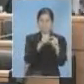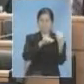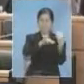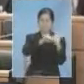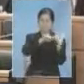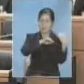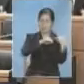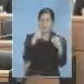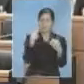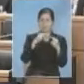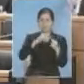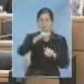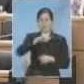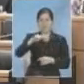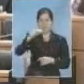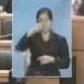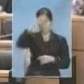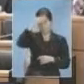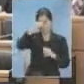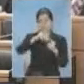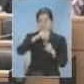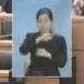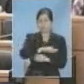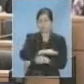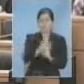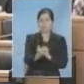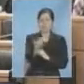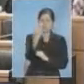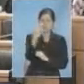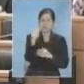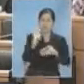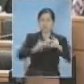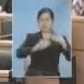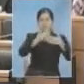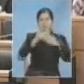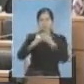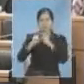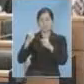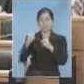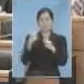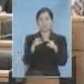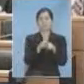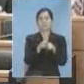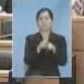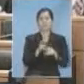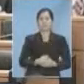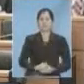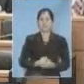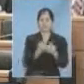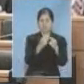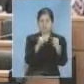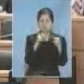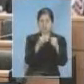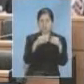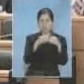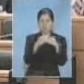ไม่ว่าจะเป็นเด็กนักเรียนในตอนเย็นตอนเช้าหรือว่าในกิจกรรมทุกอย่างนะครับแต่ว่าในอปพ.ร.